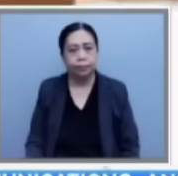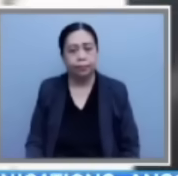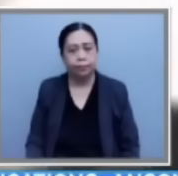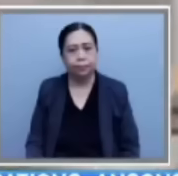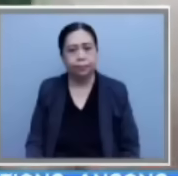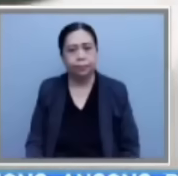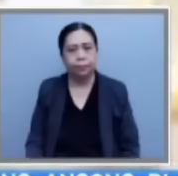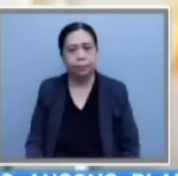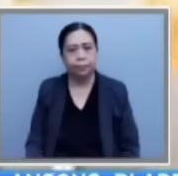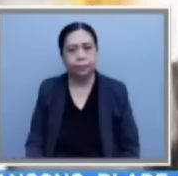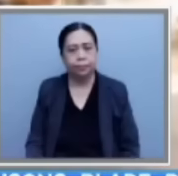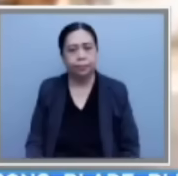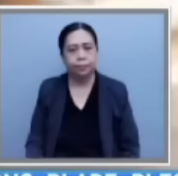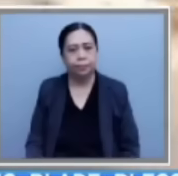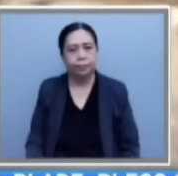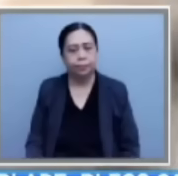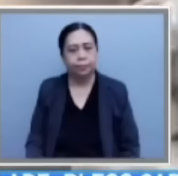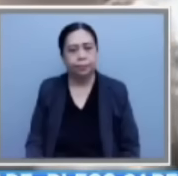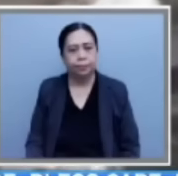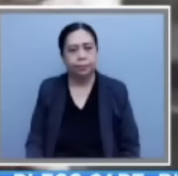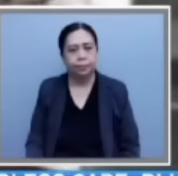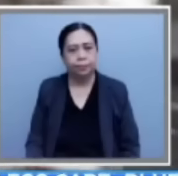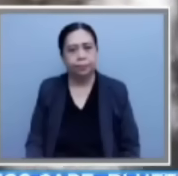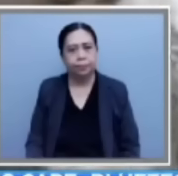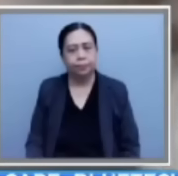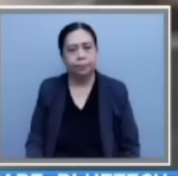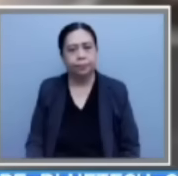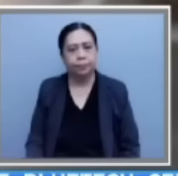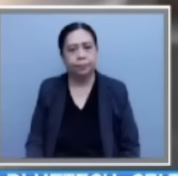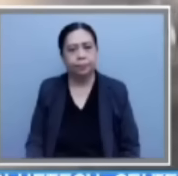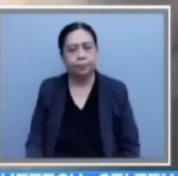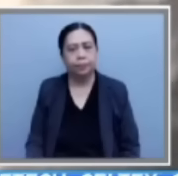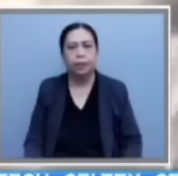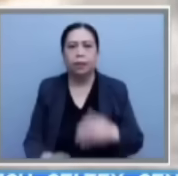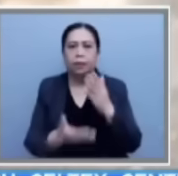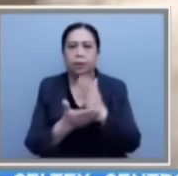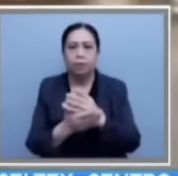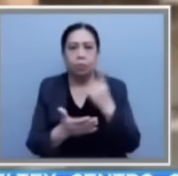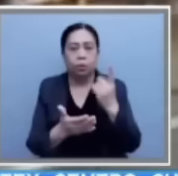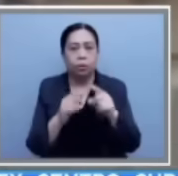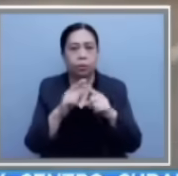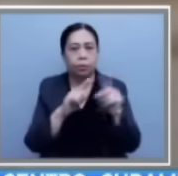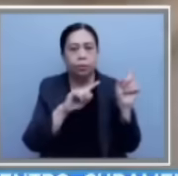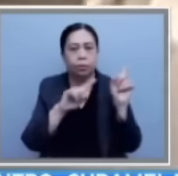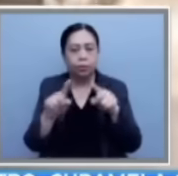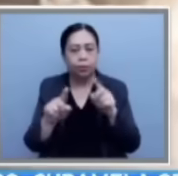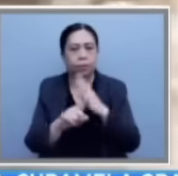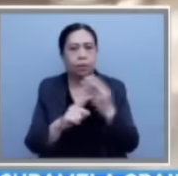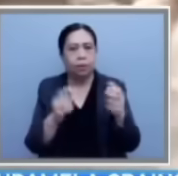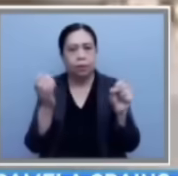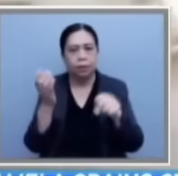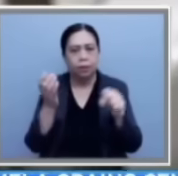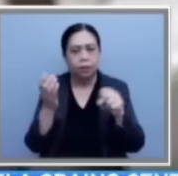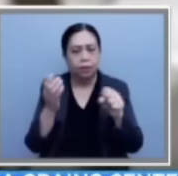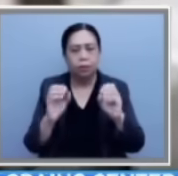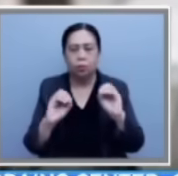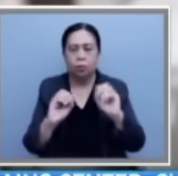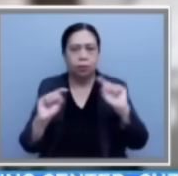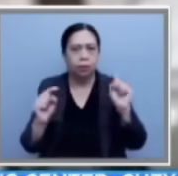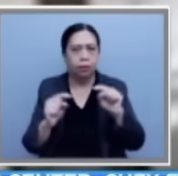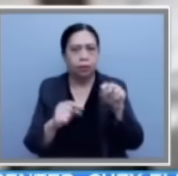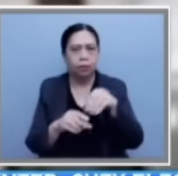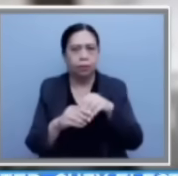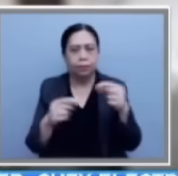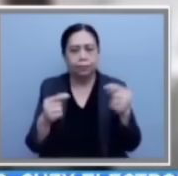grupo mayil natigil lang ang gulo ng dumating ang mga barangay tanot walang nasaktan